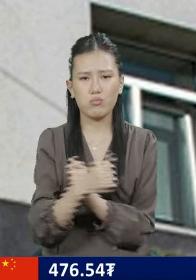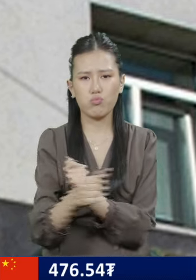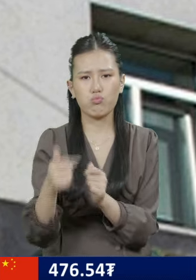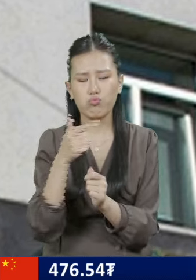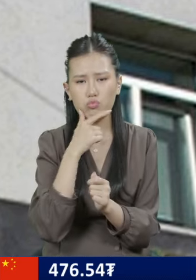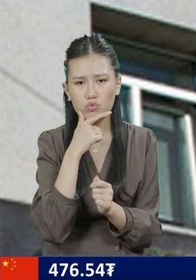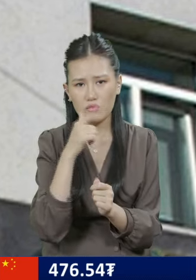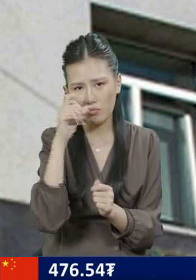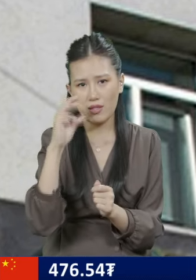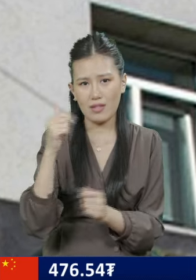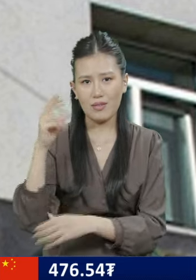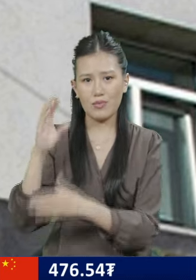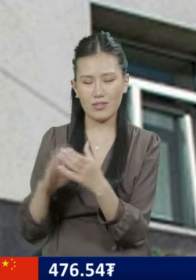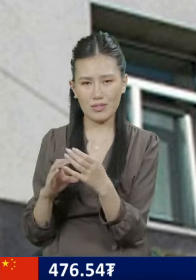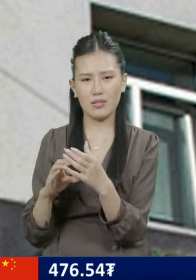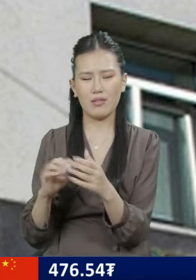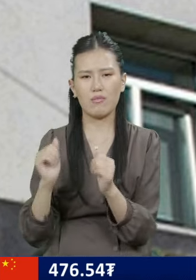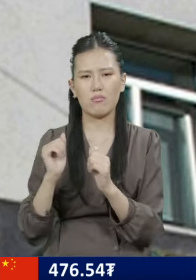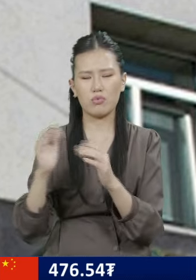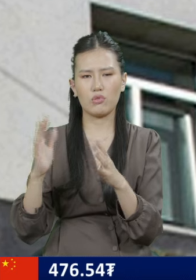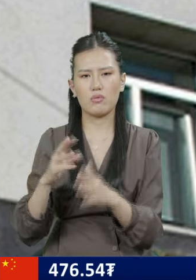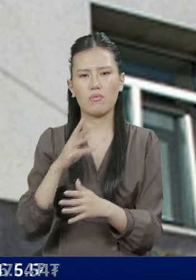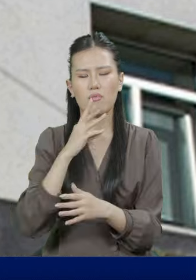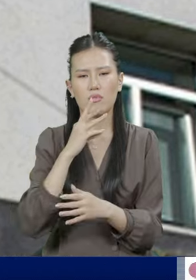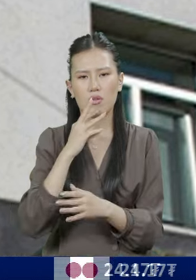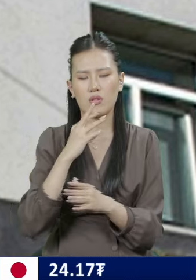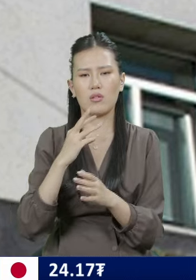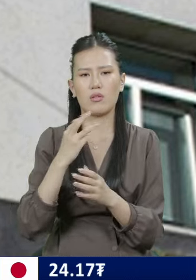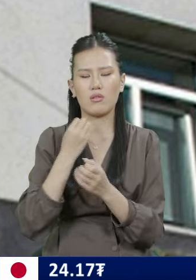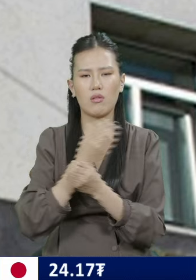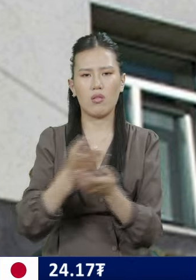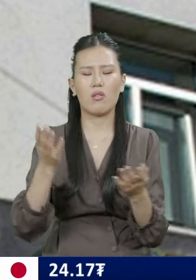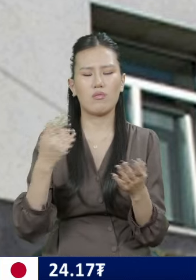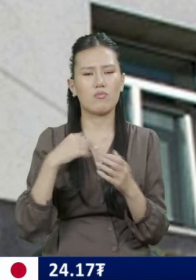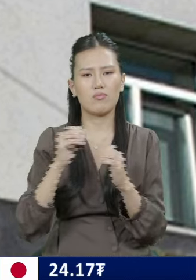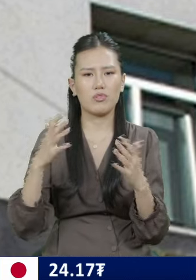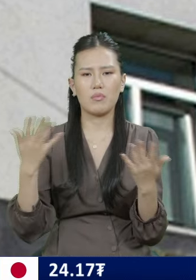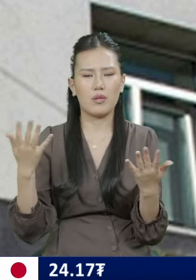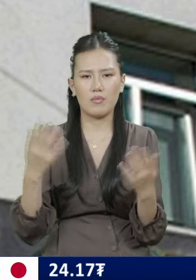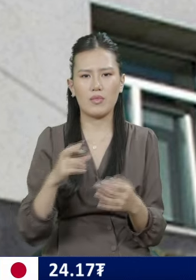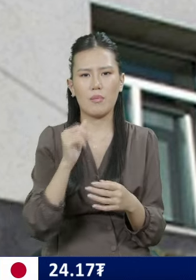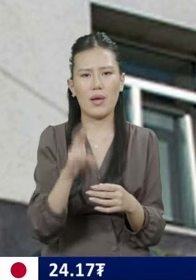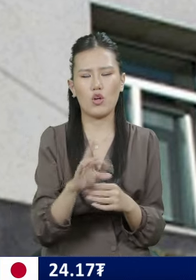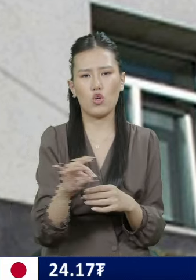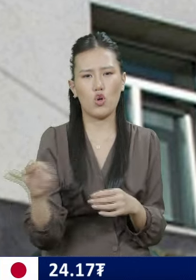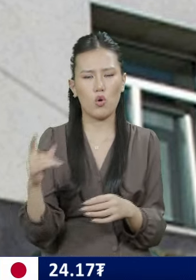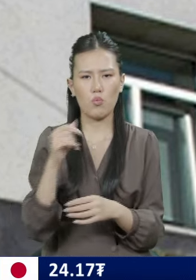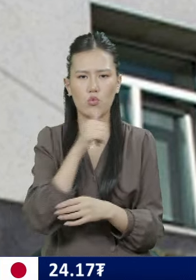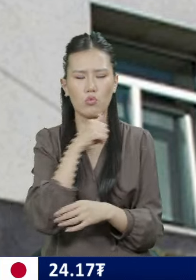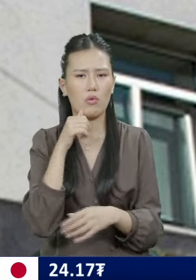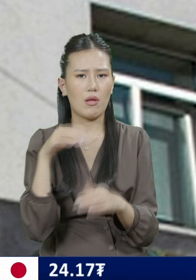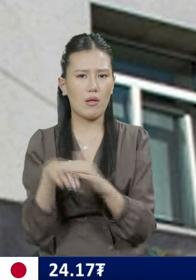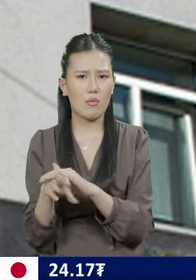сан дампуурлаа албан босаар зарласан. Хэд хэдэн банкнд 100 гаруй тэрбум төгрөгийн хадгалуулсан зэрэг маргаан дагуулсан олон